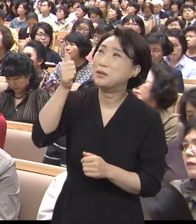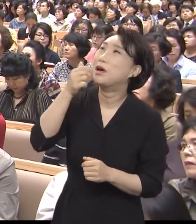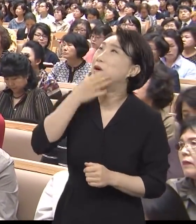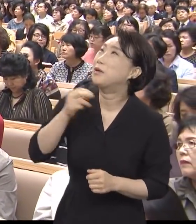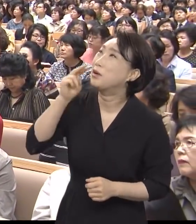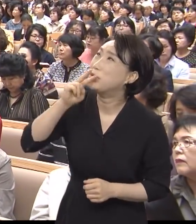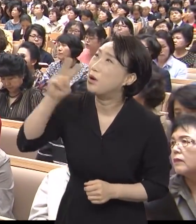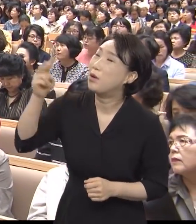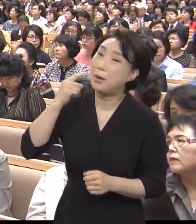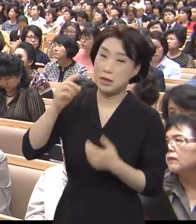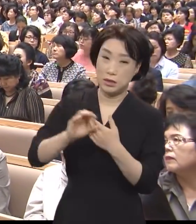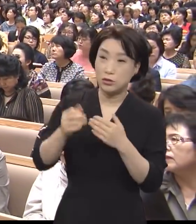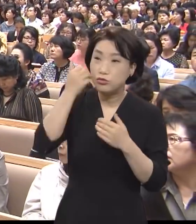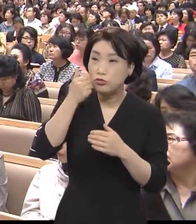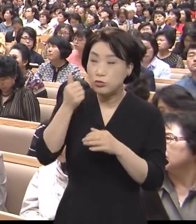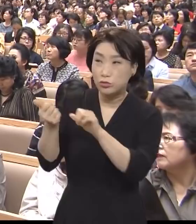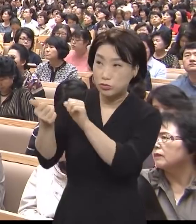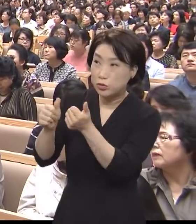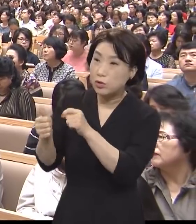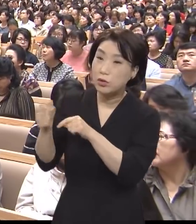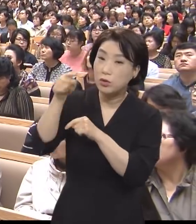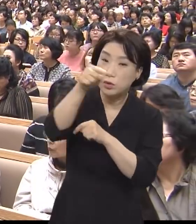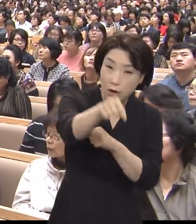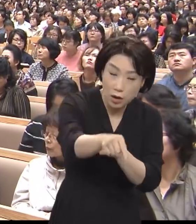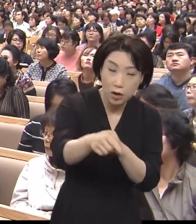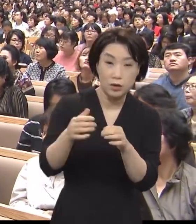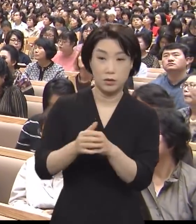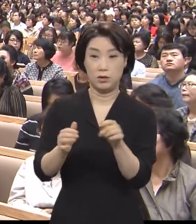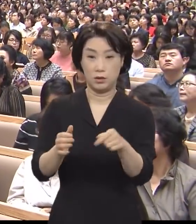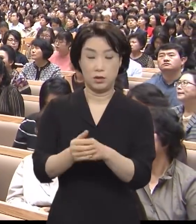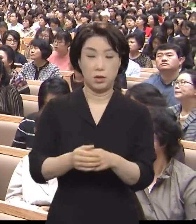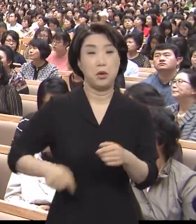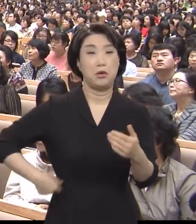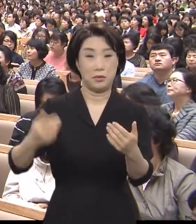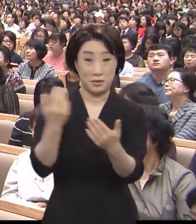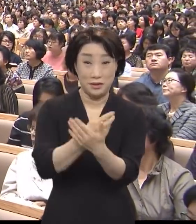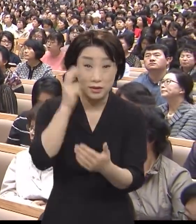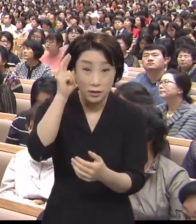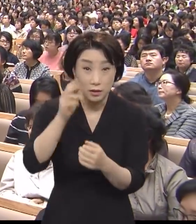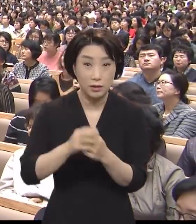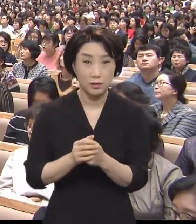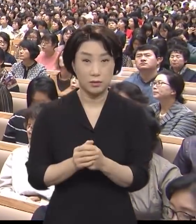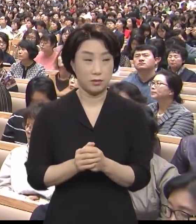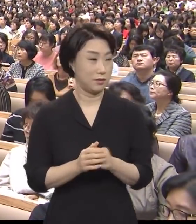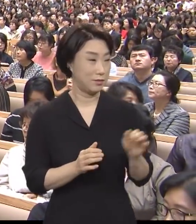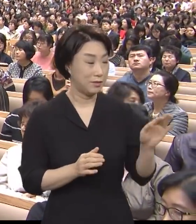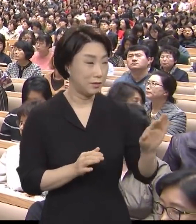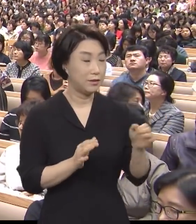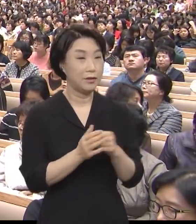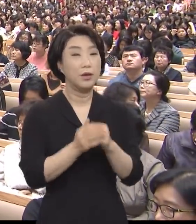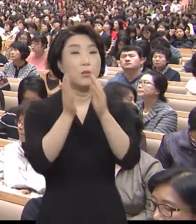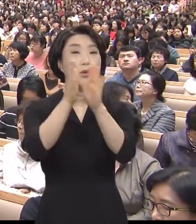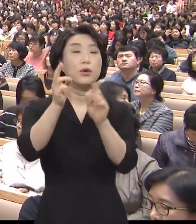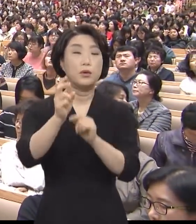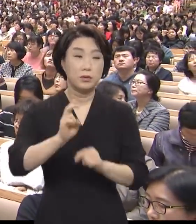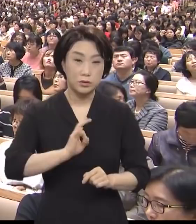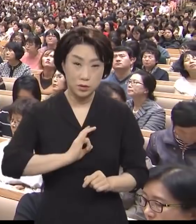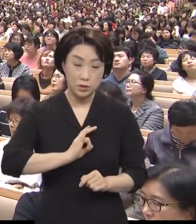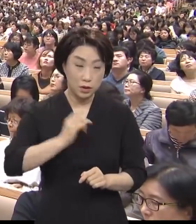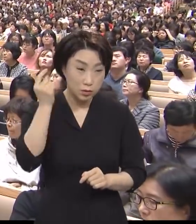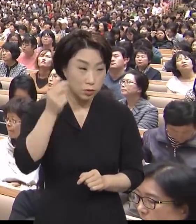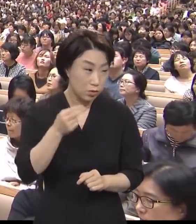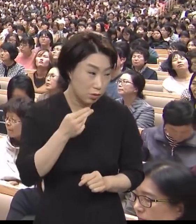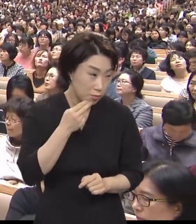아브라함이여 만일 죽은 자에게서 저희에게 가는 자가 있으면 회개하리이다 가루되 모세와 선지자들에게 듣지